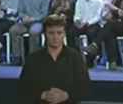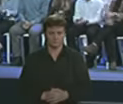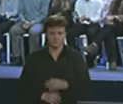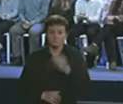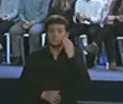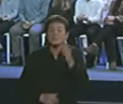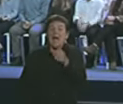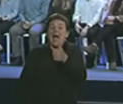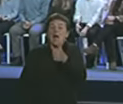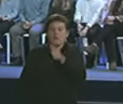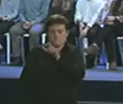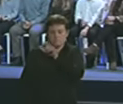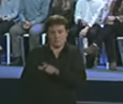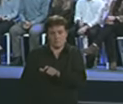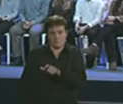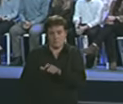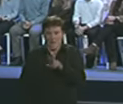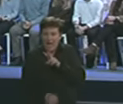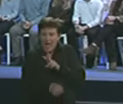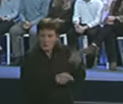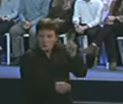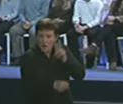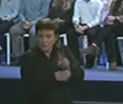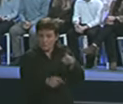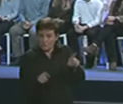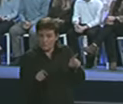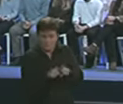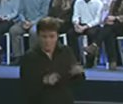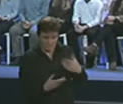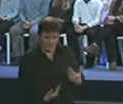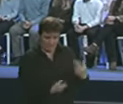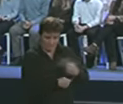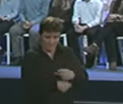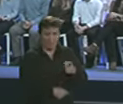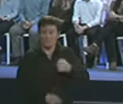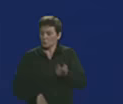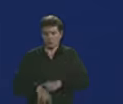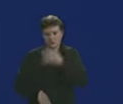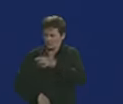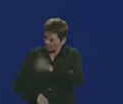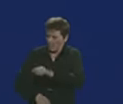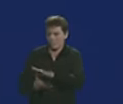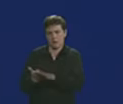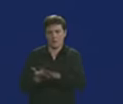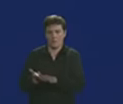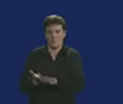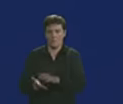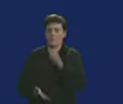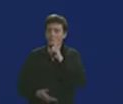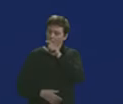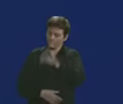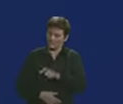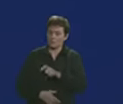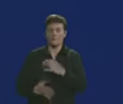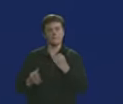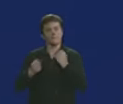avait prononcé la moitié des injures que j'ai reçues, j'aurais dit à cet ami, tu dois t'excuser parce que c'est celui qui est fort, qui reconnaît